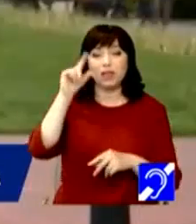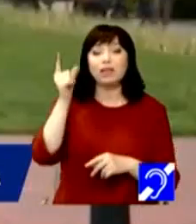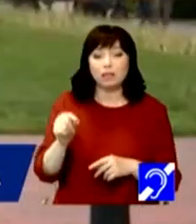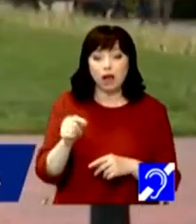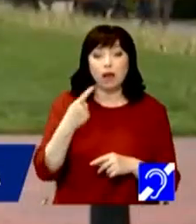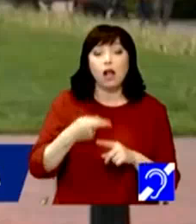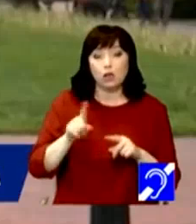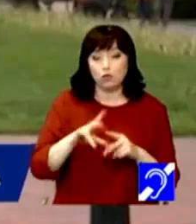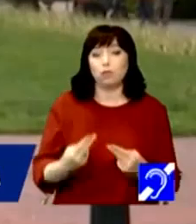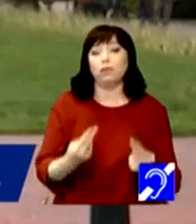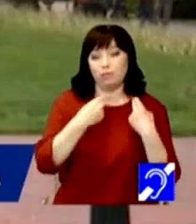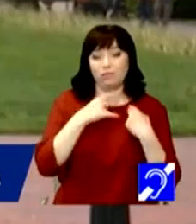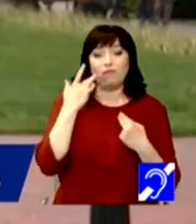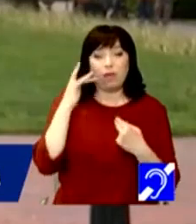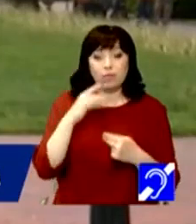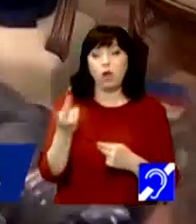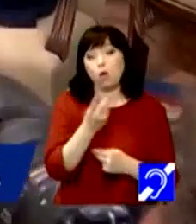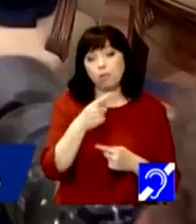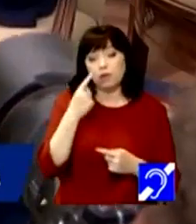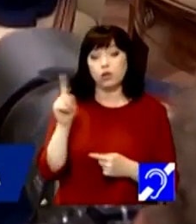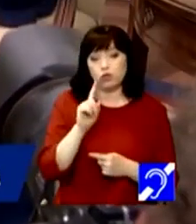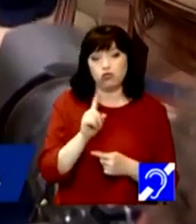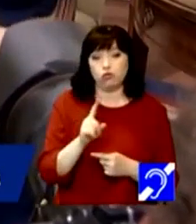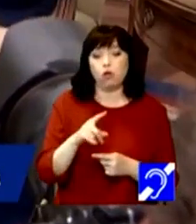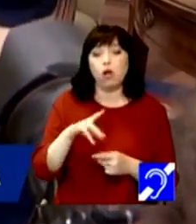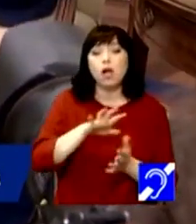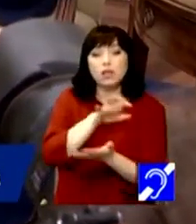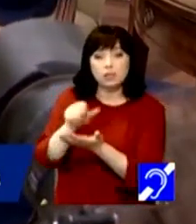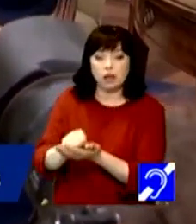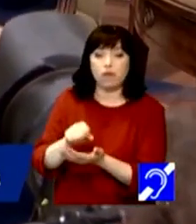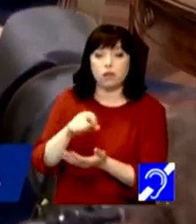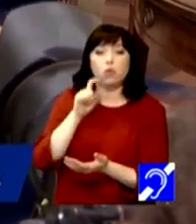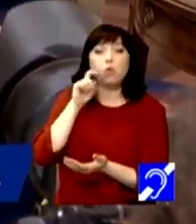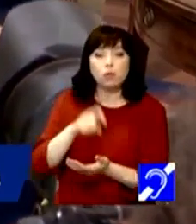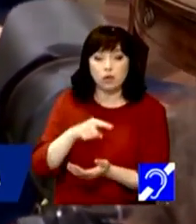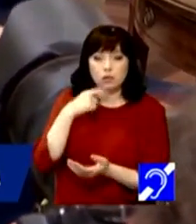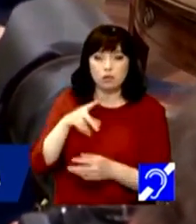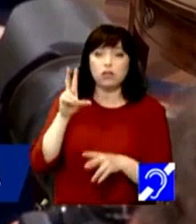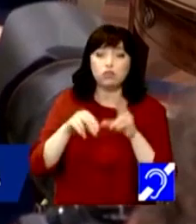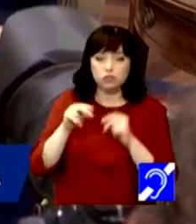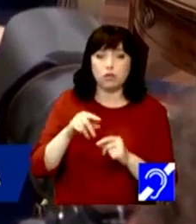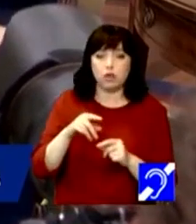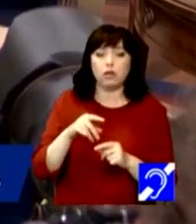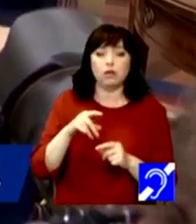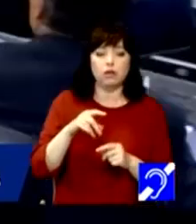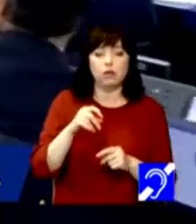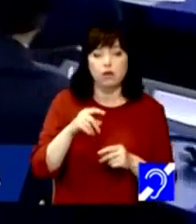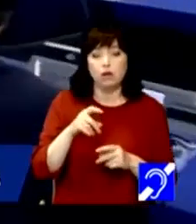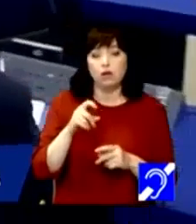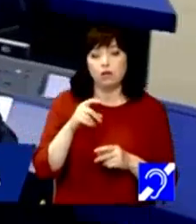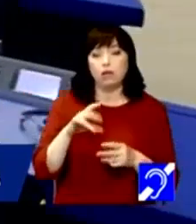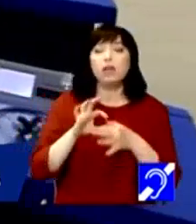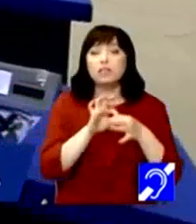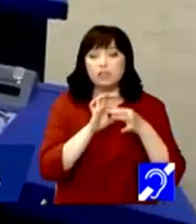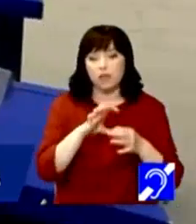care l-a găzduit la Casa Albă. Cei doi oficiali au afirmat că invadarea Ucrainei de către Rusia a întărit legăturile dintre Statele Unite și Europa.